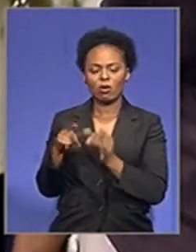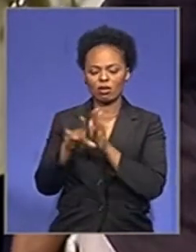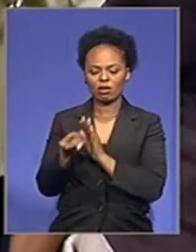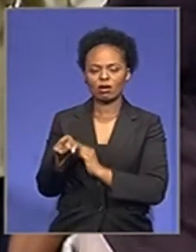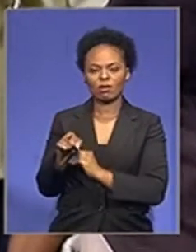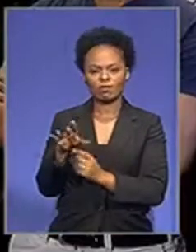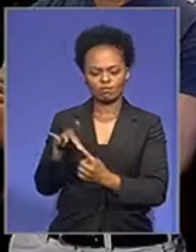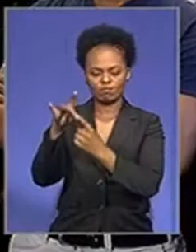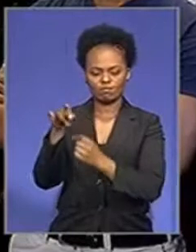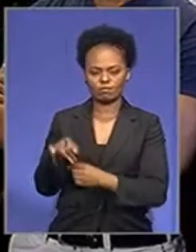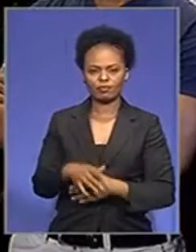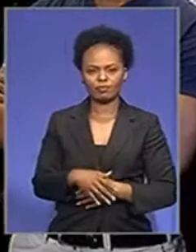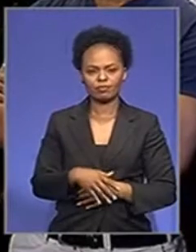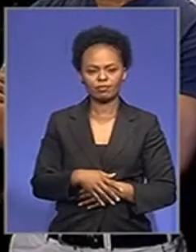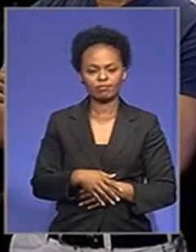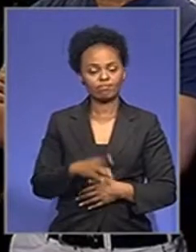yona